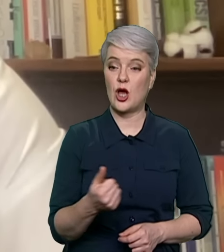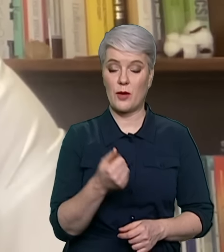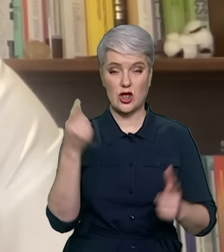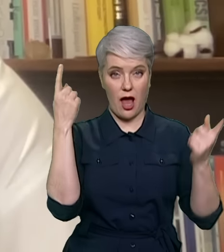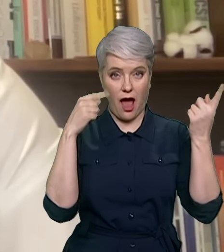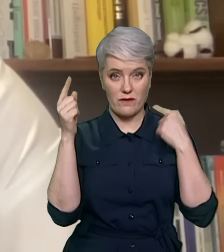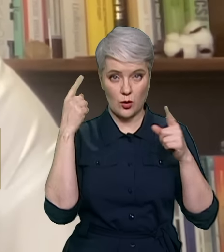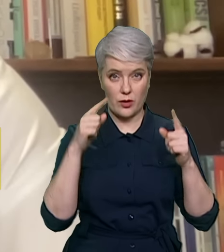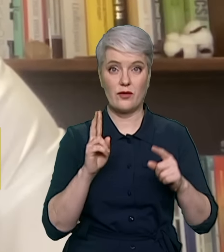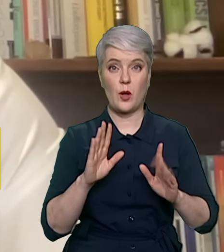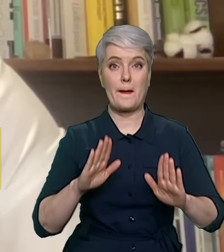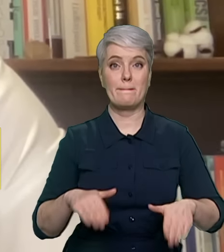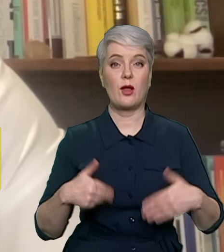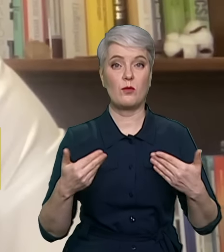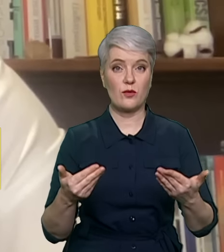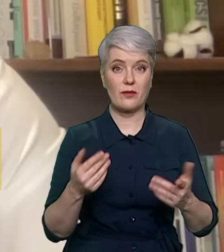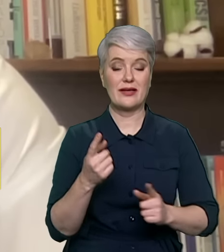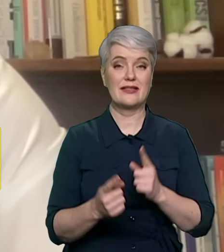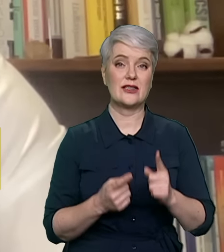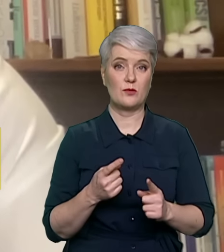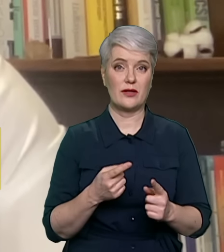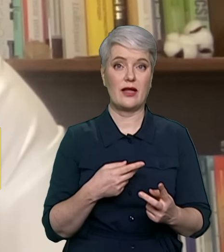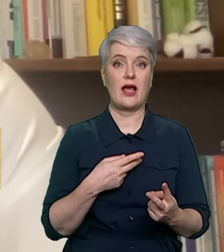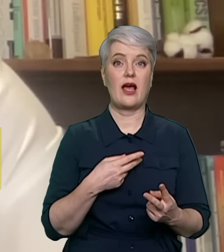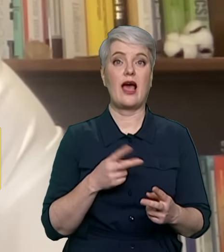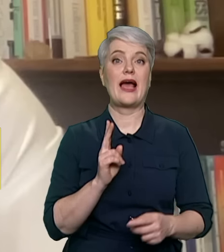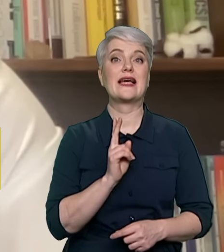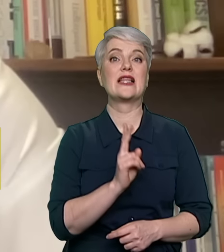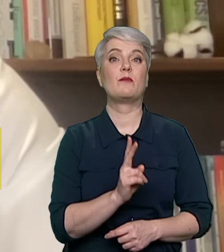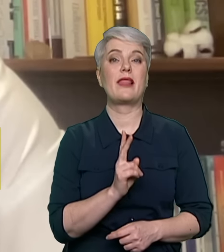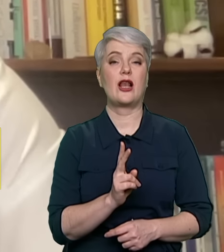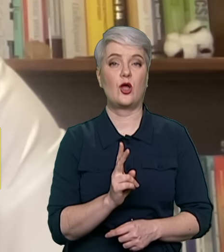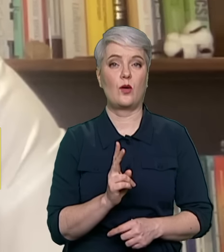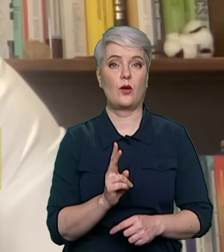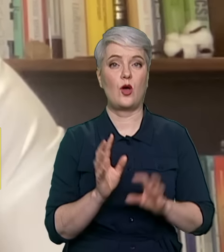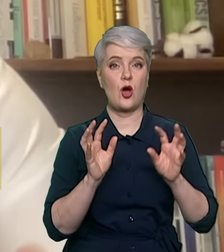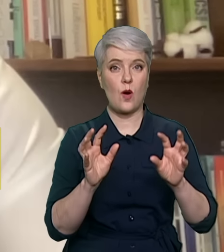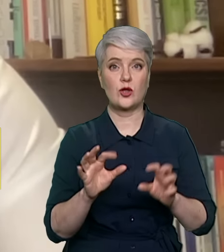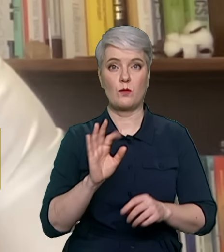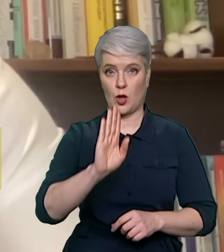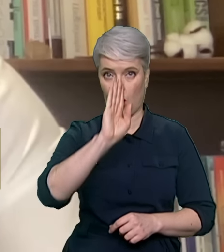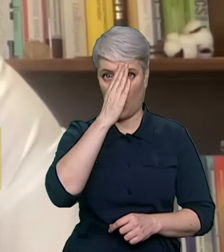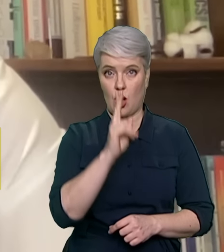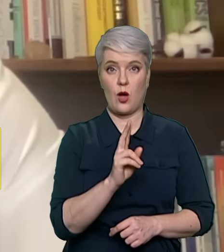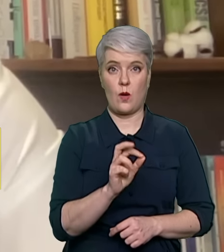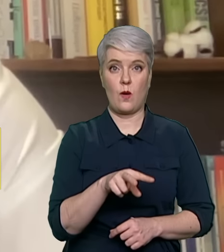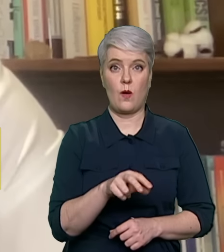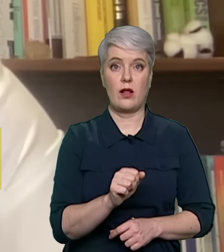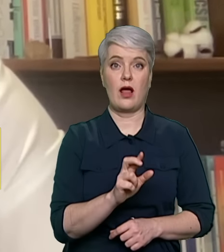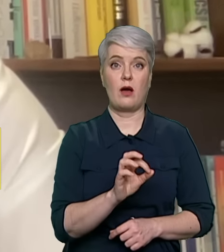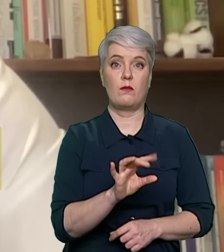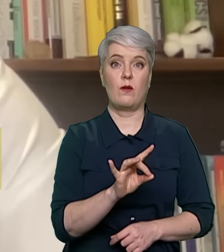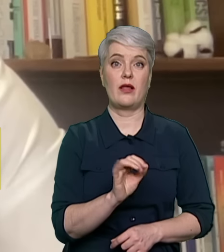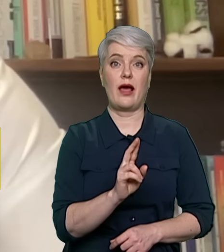які пропонували зміни до кримінального кодексу щодо колабораціоністської діяльності, якраз таки, це я знаю чітко цю